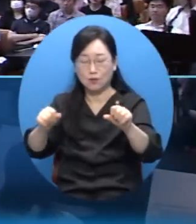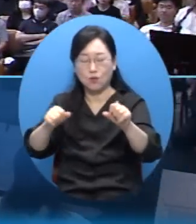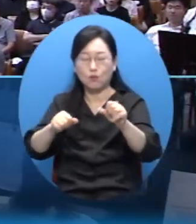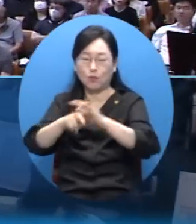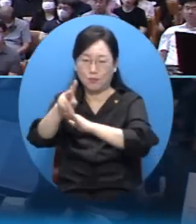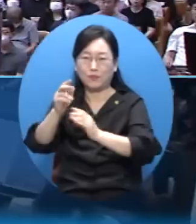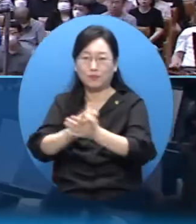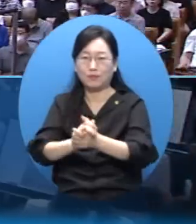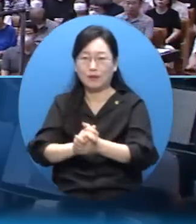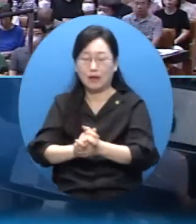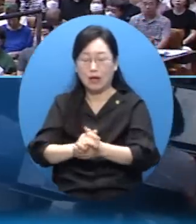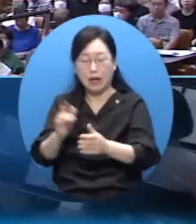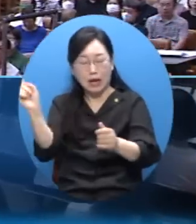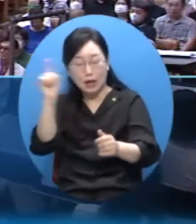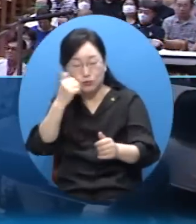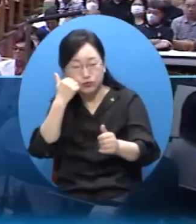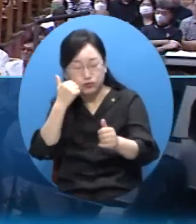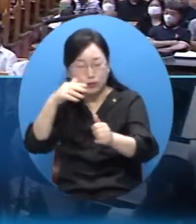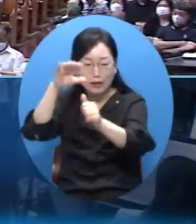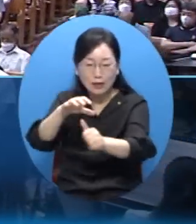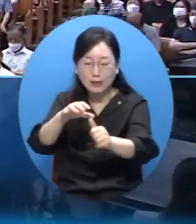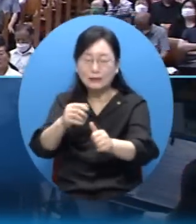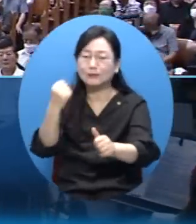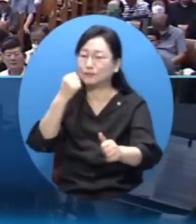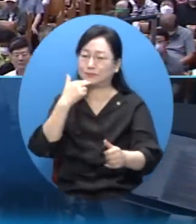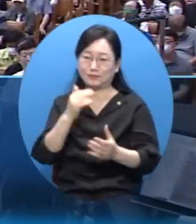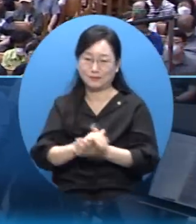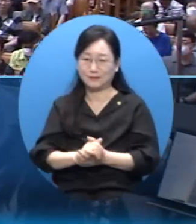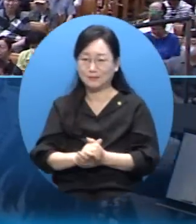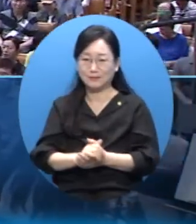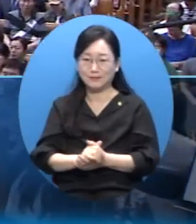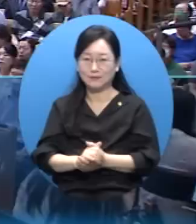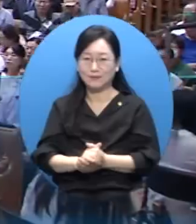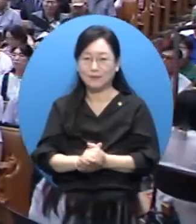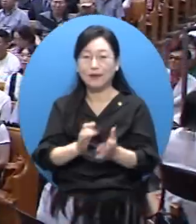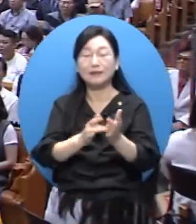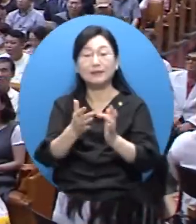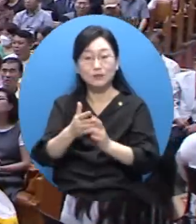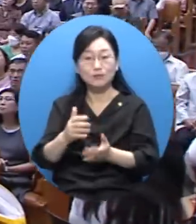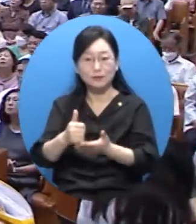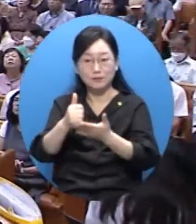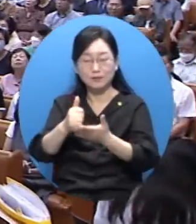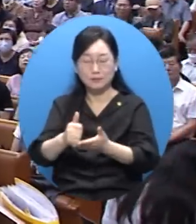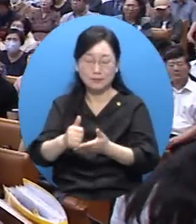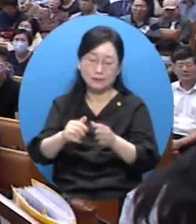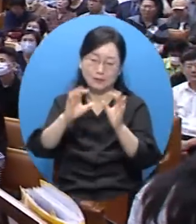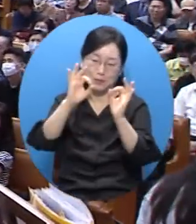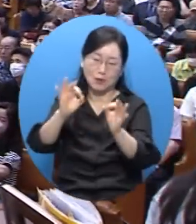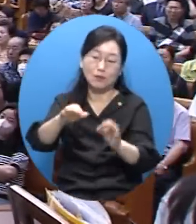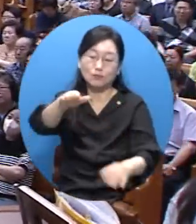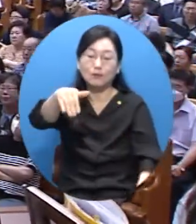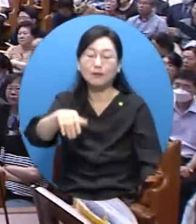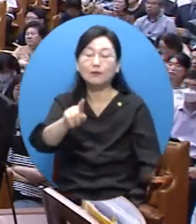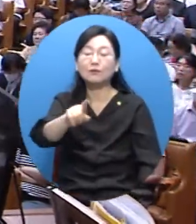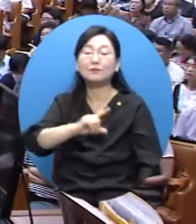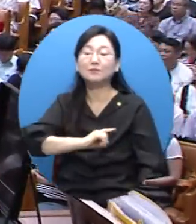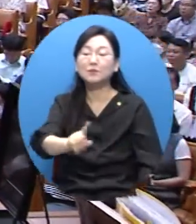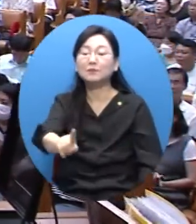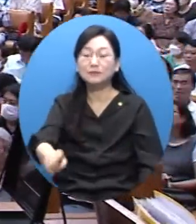깨뜨렸음이로라. 그리하여 아무도 그를 제어할 힘이 없는지라. 예수님께서 그를 보시고 이름을 물으시니